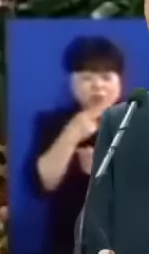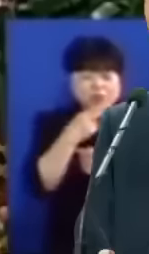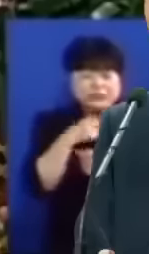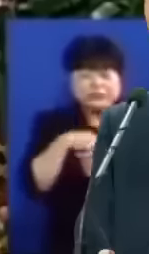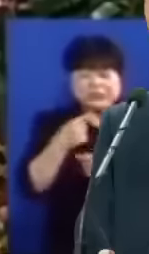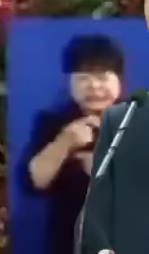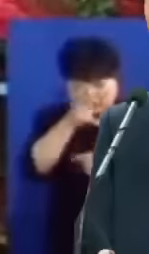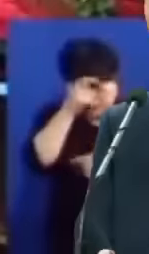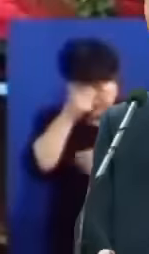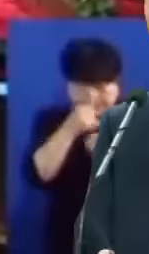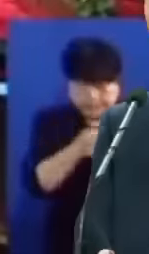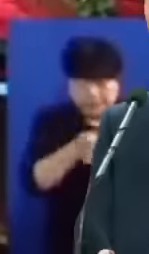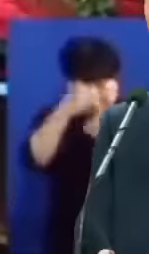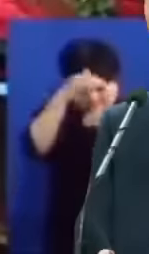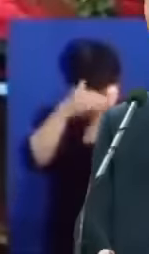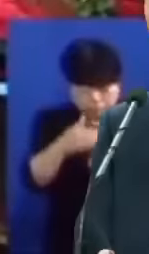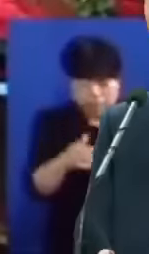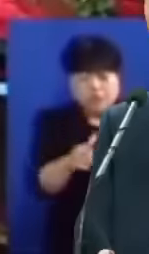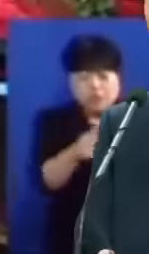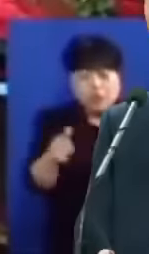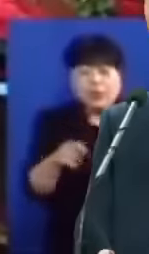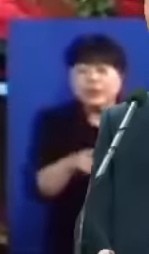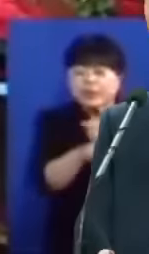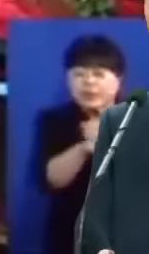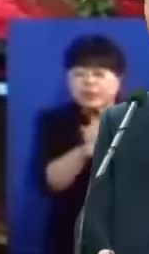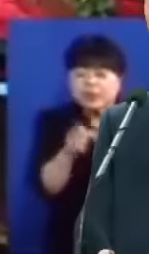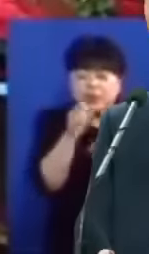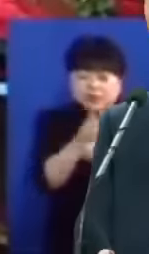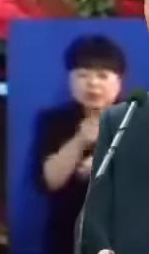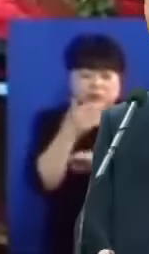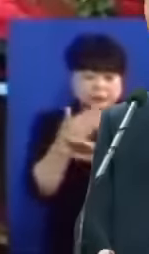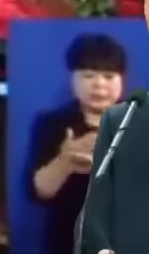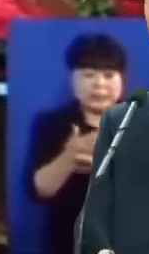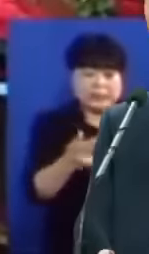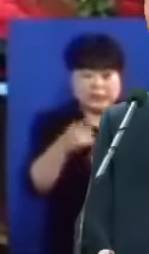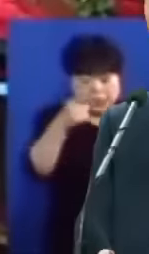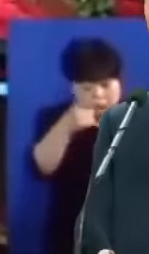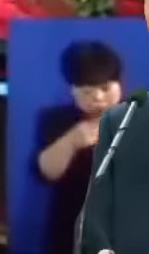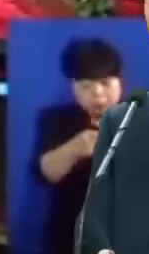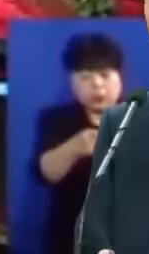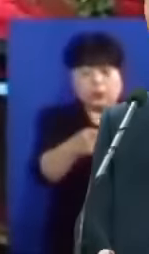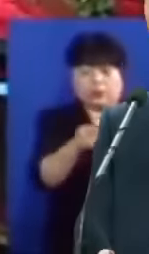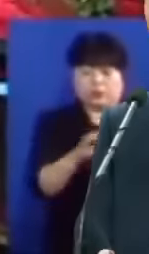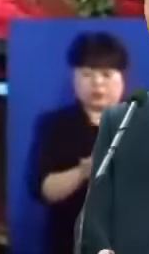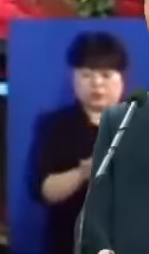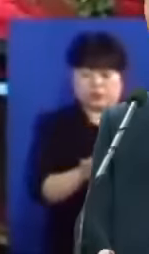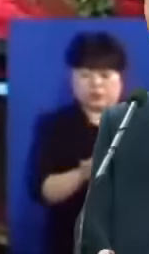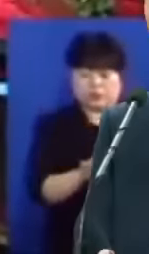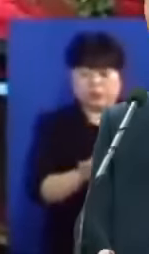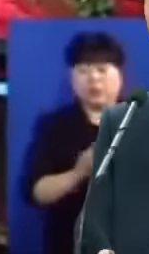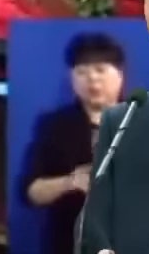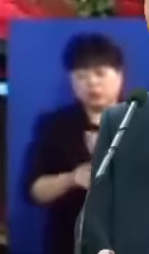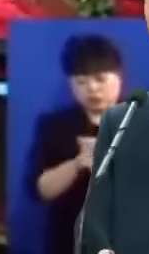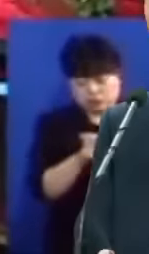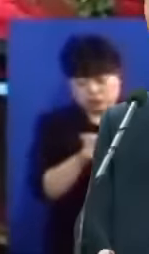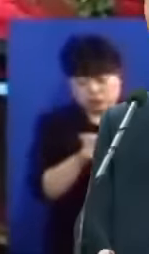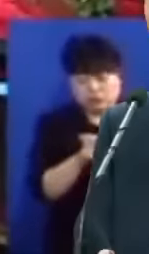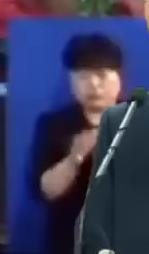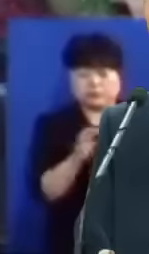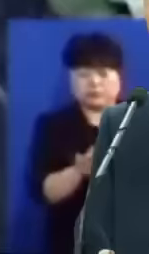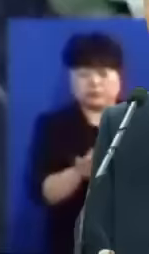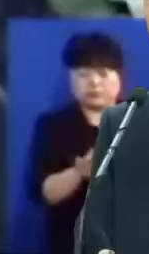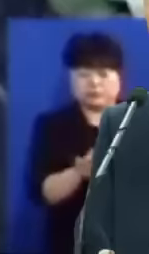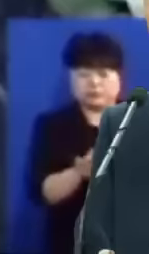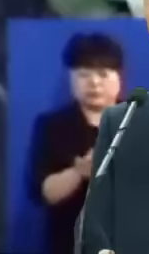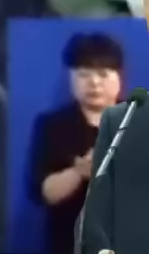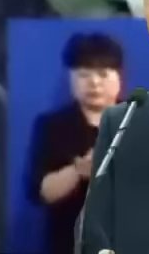순서로 나타난 것입니다. 성격 차이가 제일 이혼하는 주원이 되는데